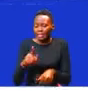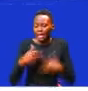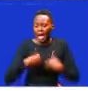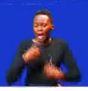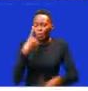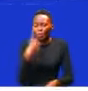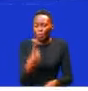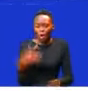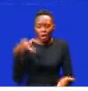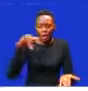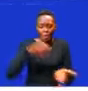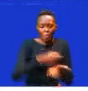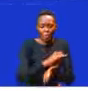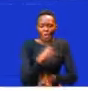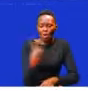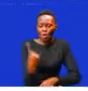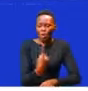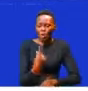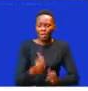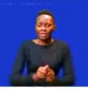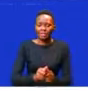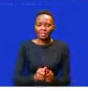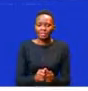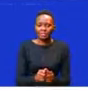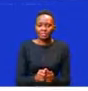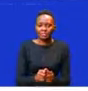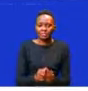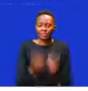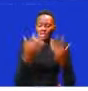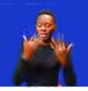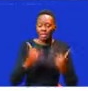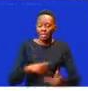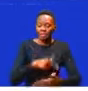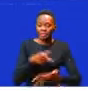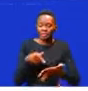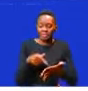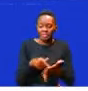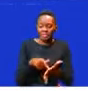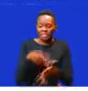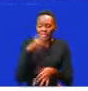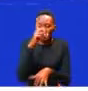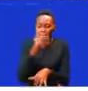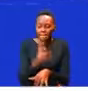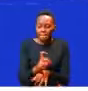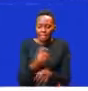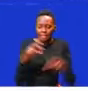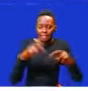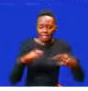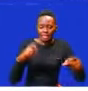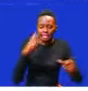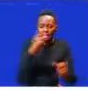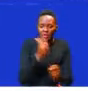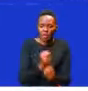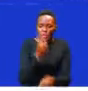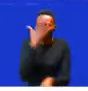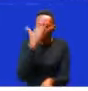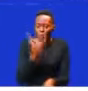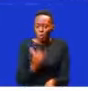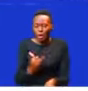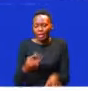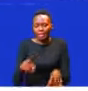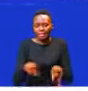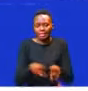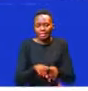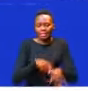sawasawa askari hata yeye. Kwa hivyo hii lazima ichunguzwe ni nini, na